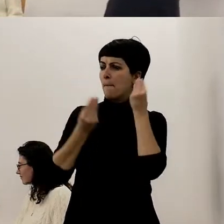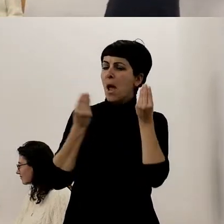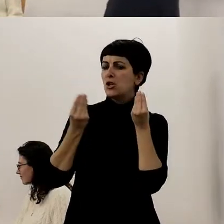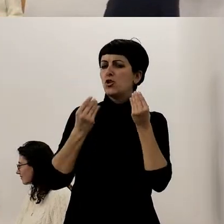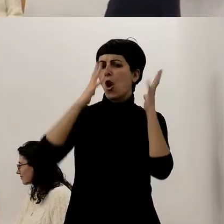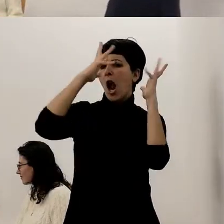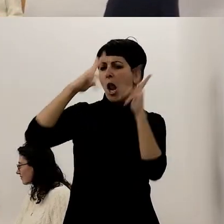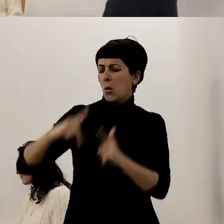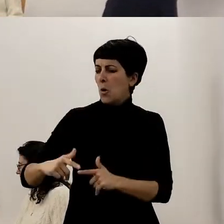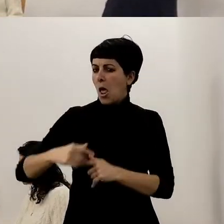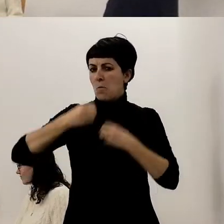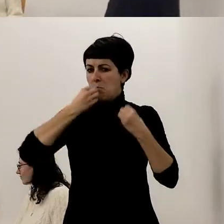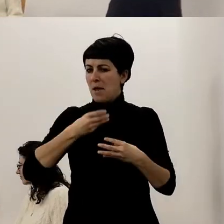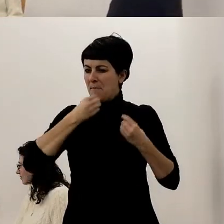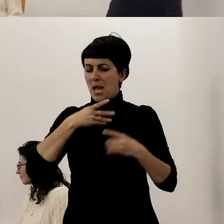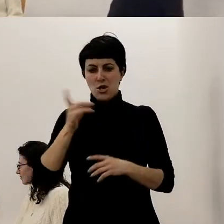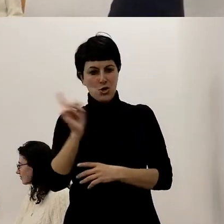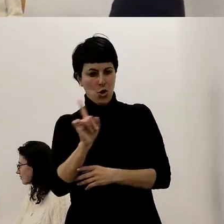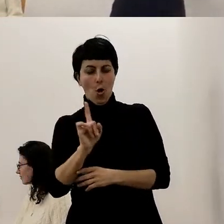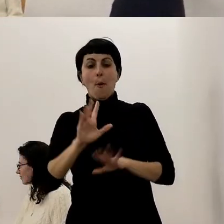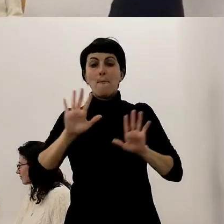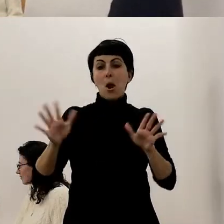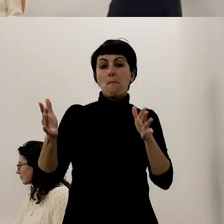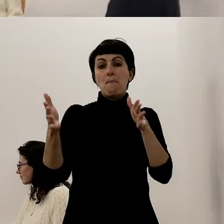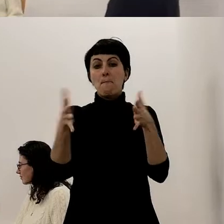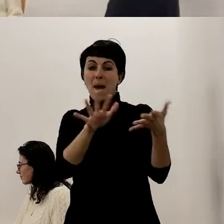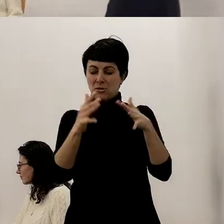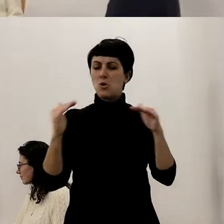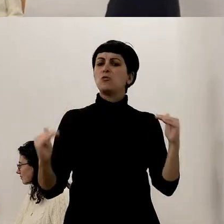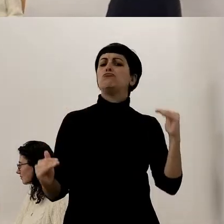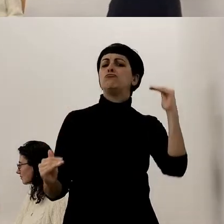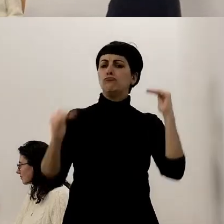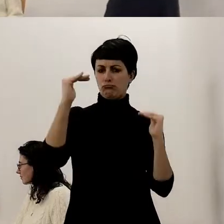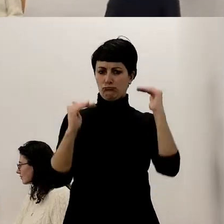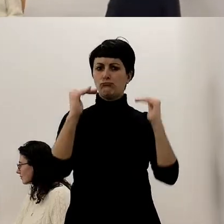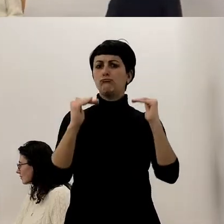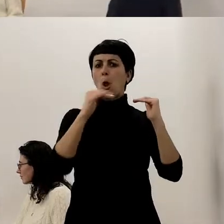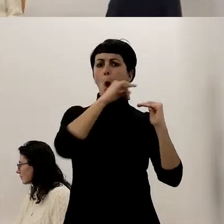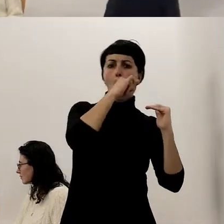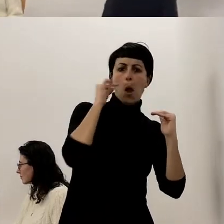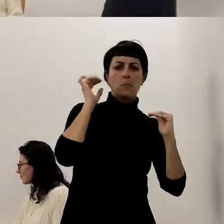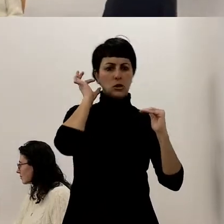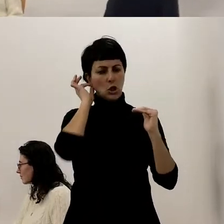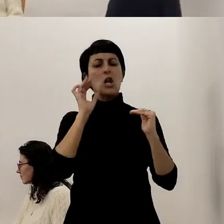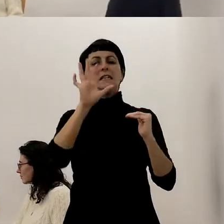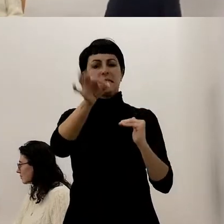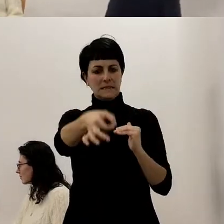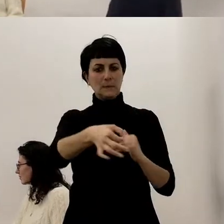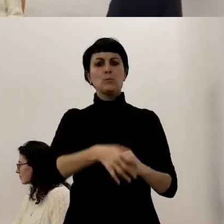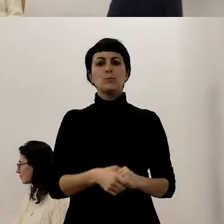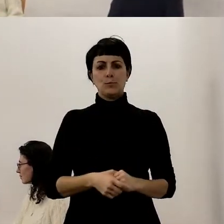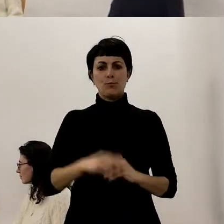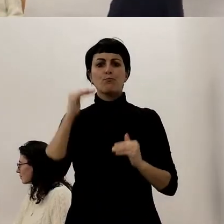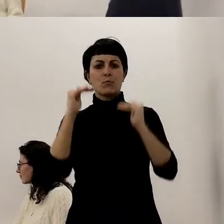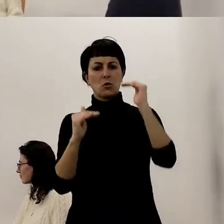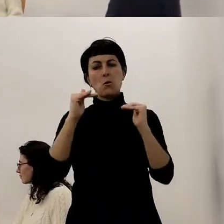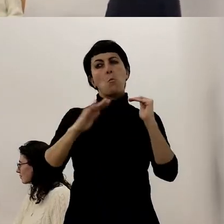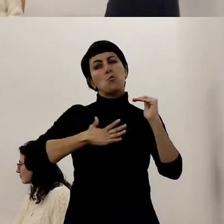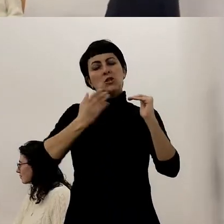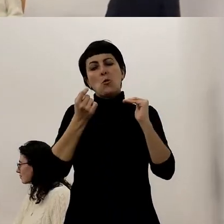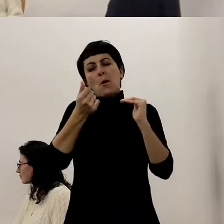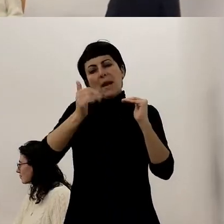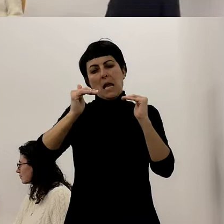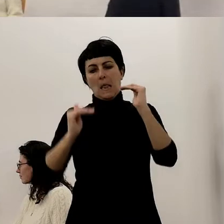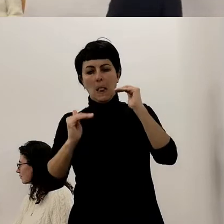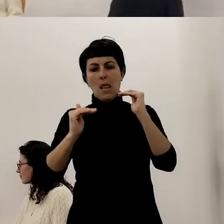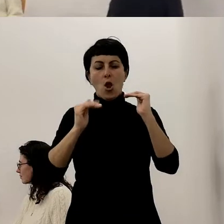exactes, però estem gairebé a paritat de geganters i geganteres, potser un pèl per sota,